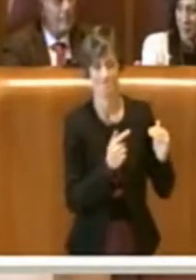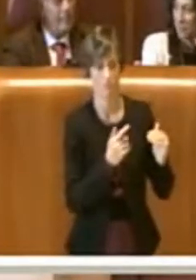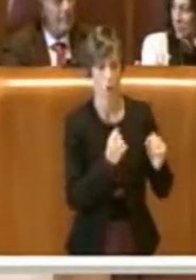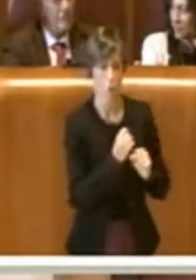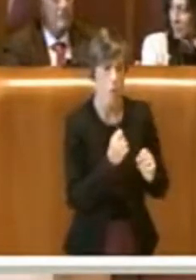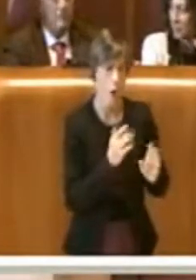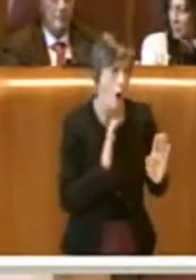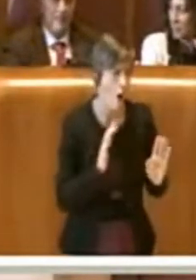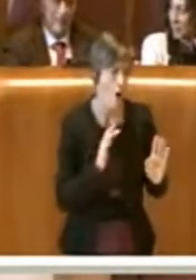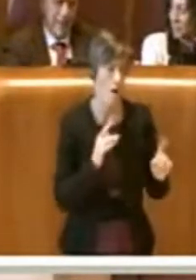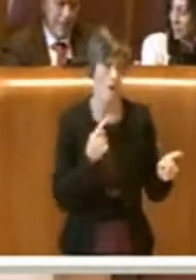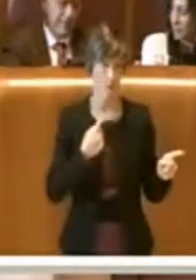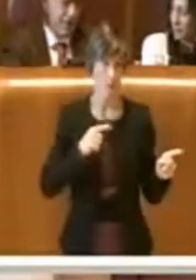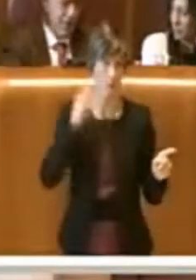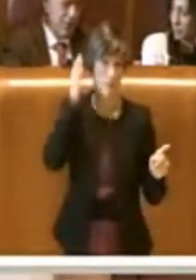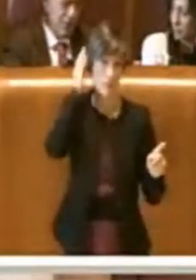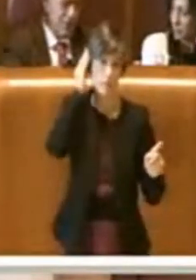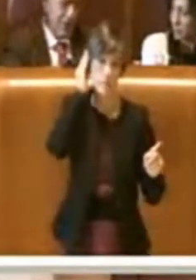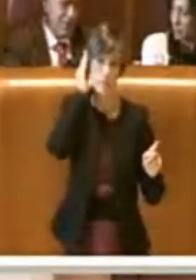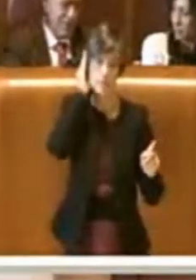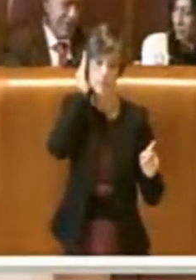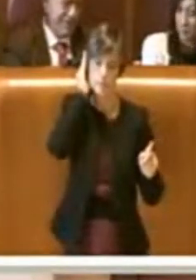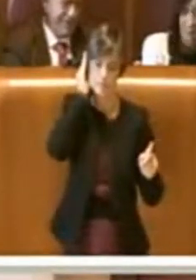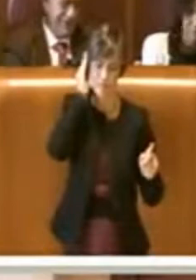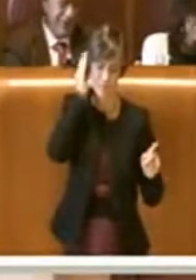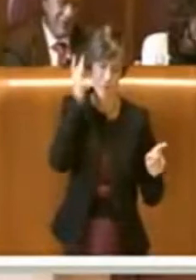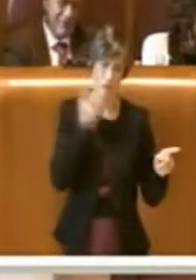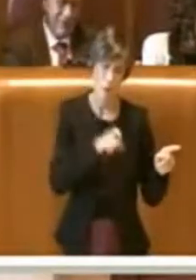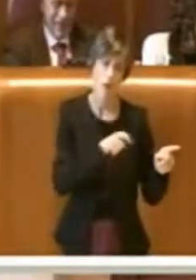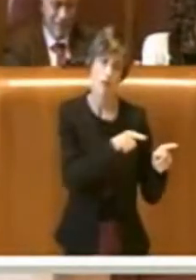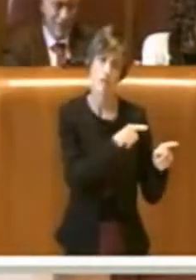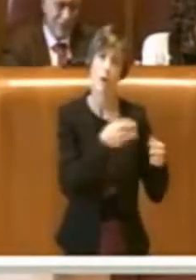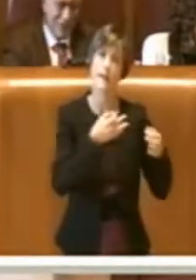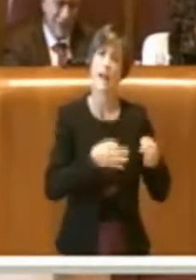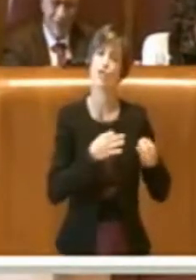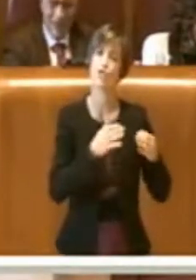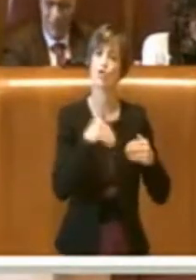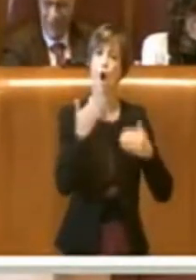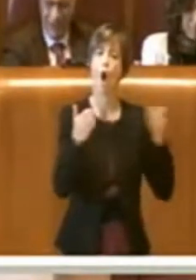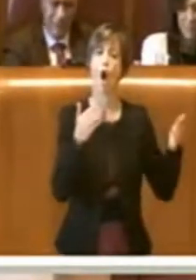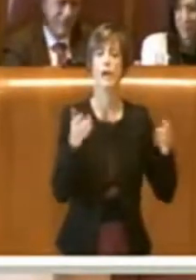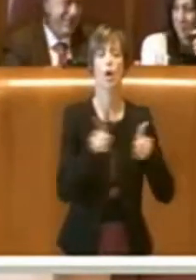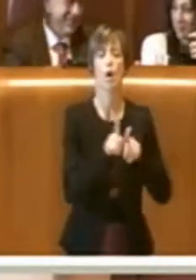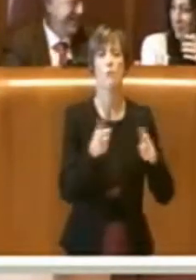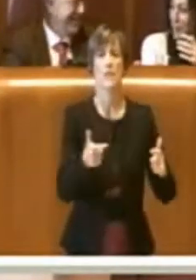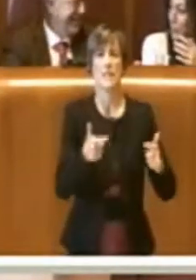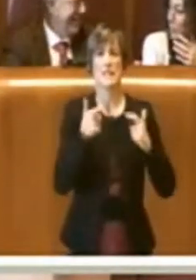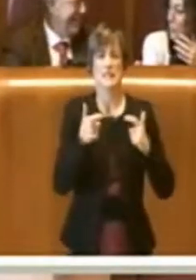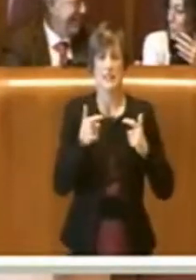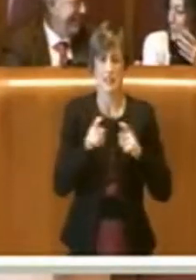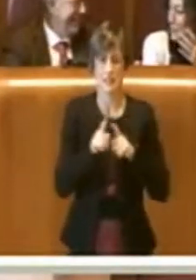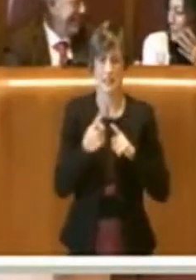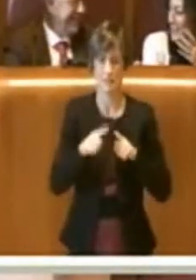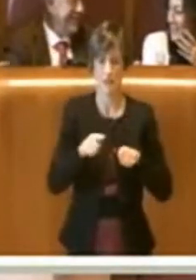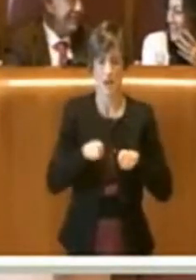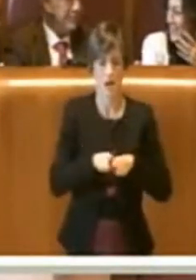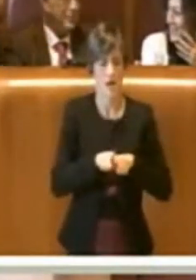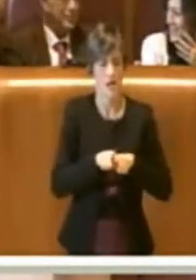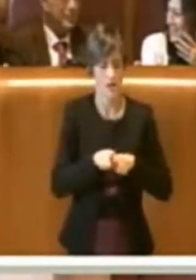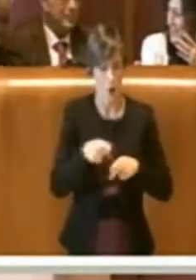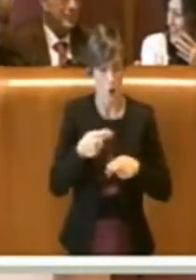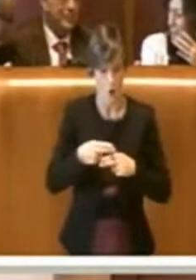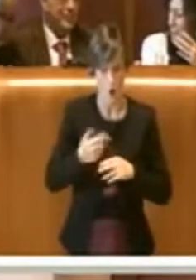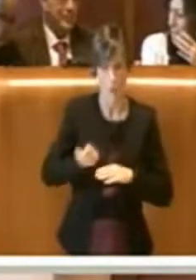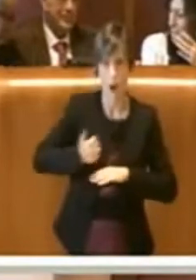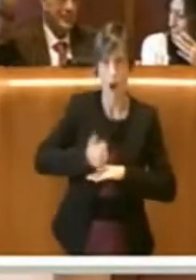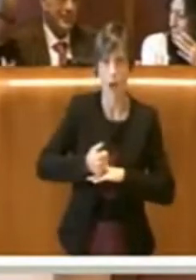in un modo coercitivo nei nostri confronti, nei confronti di Roma Capitale, non devono essere usati a